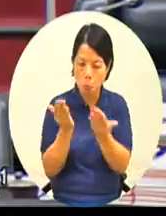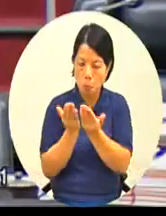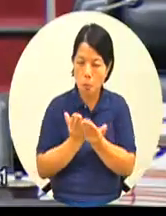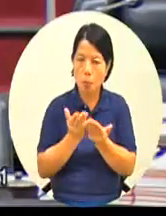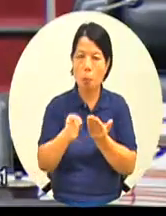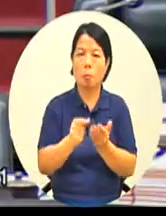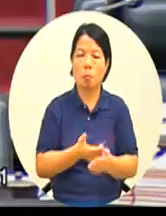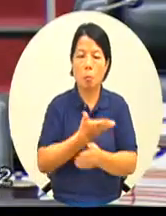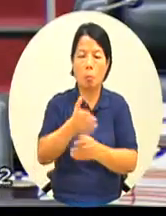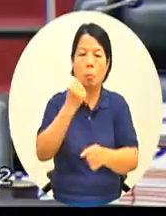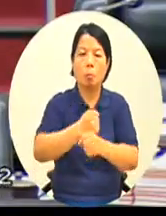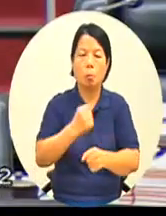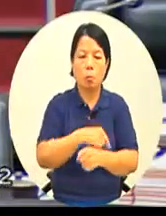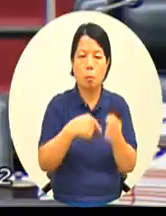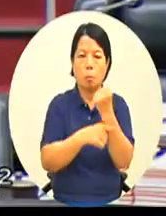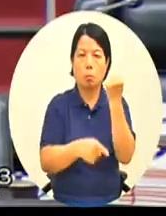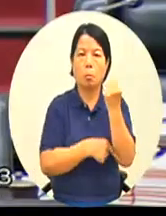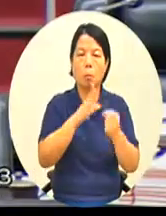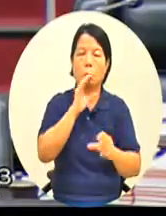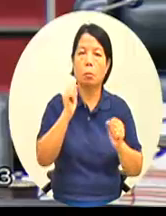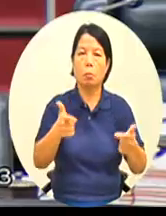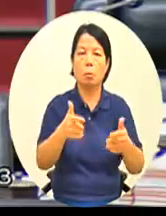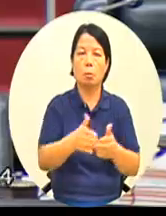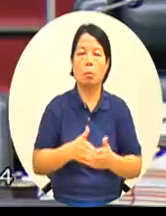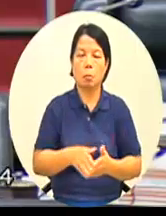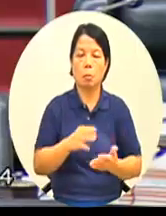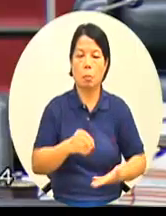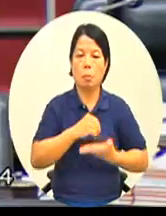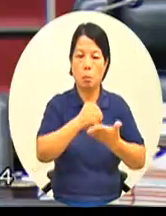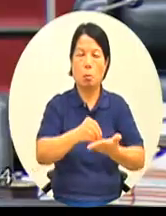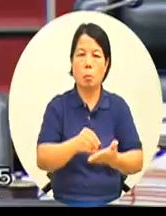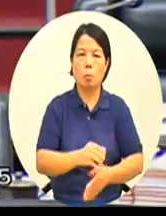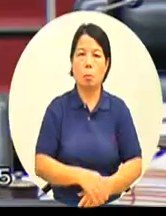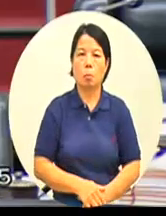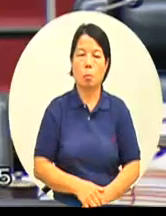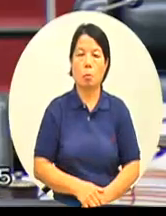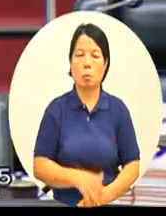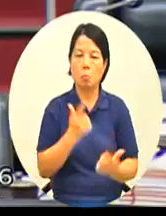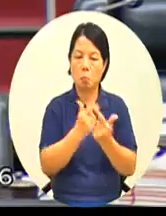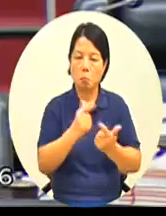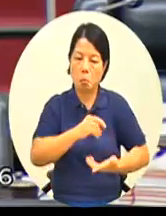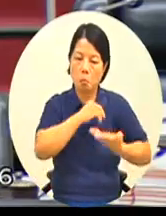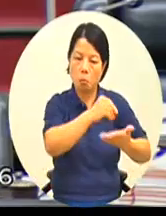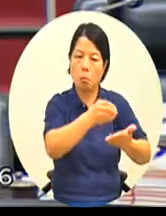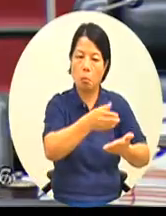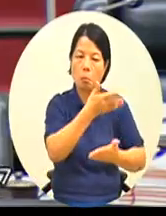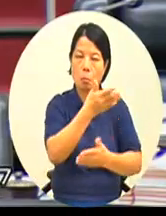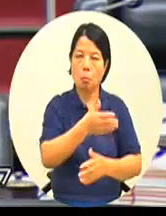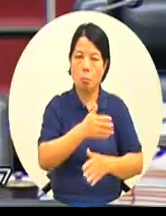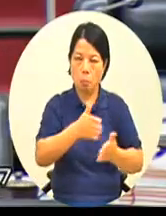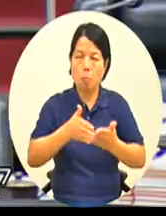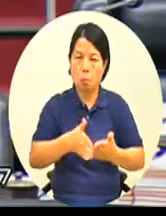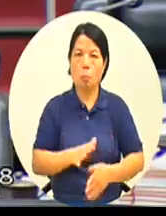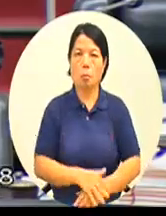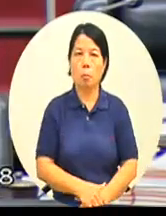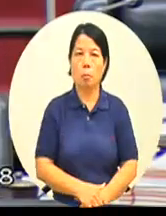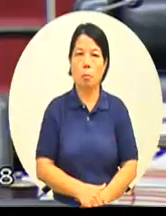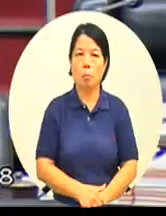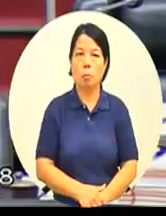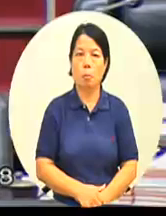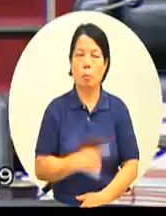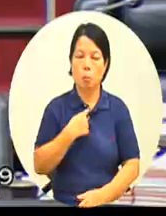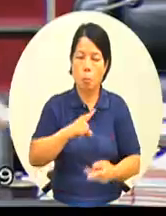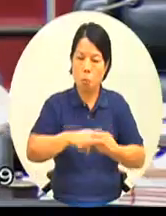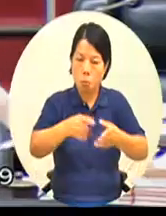说这个法是不是应该要你们要提出一些适度的建议，对不对？好不好？这个是我最主